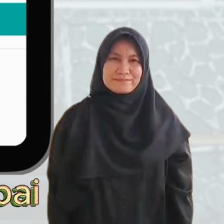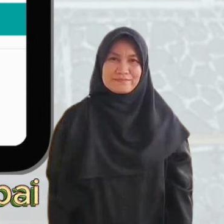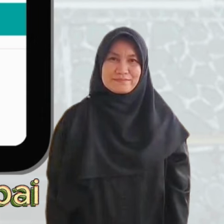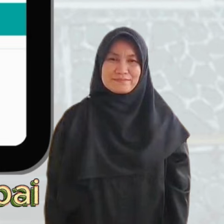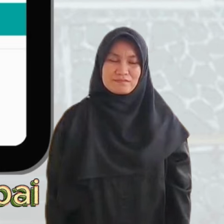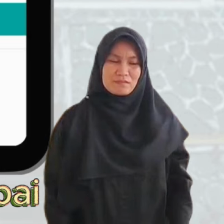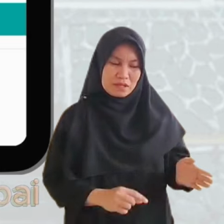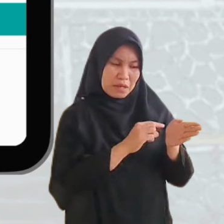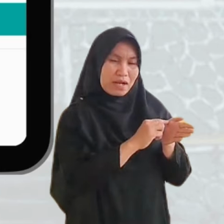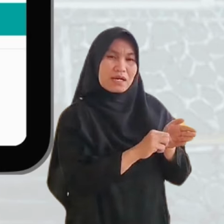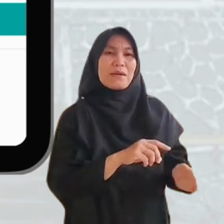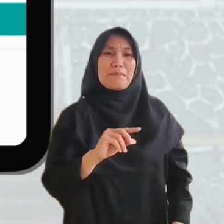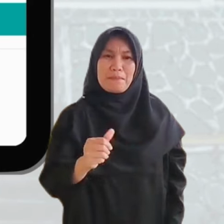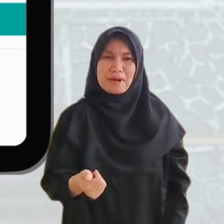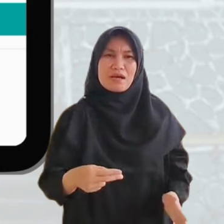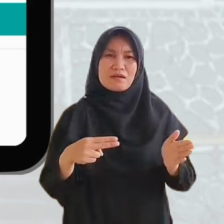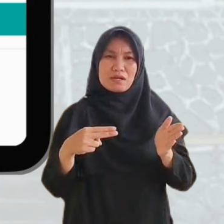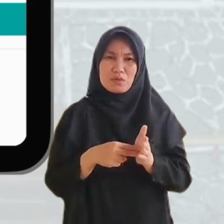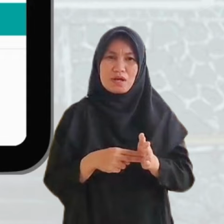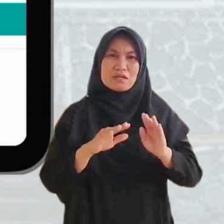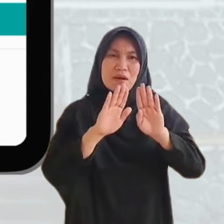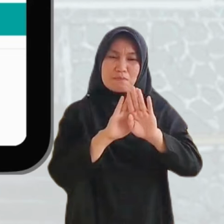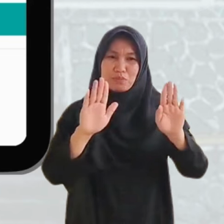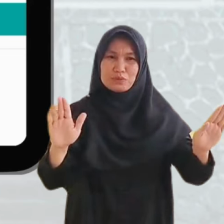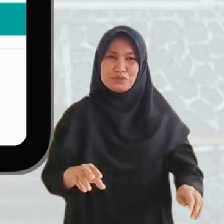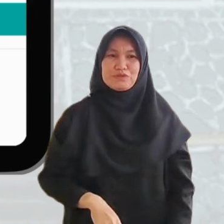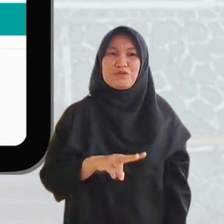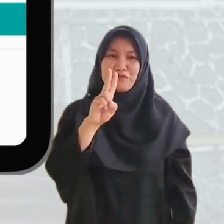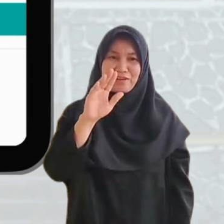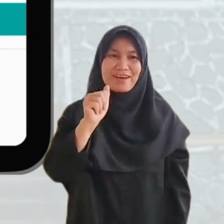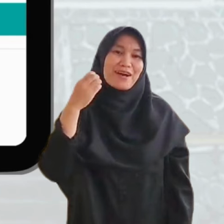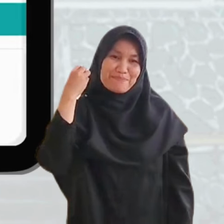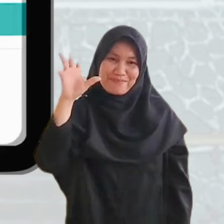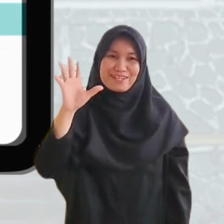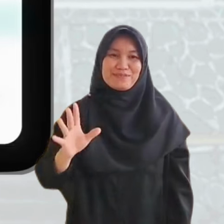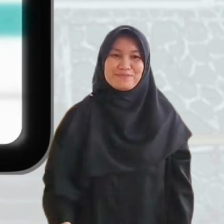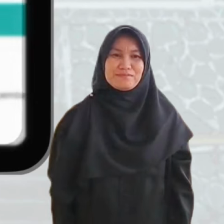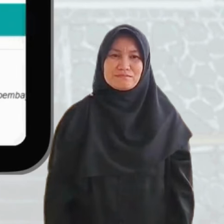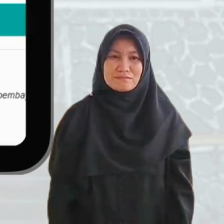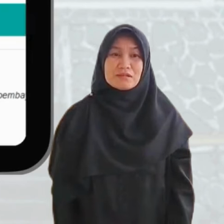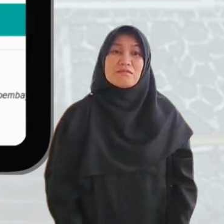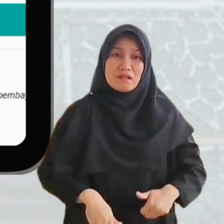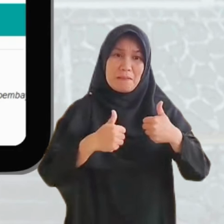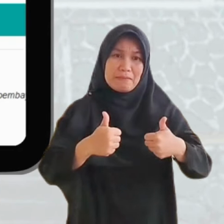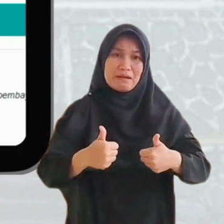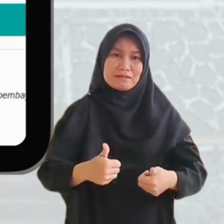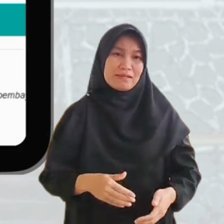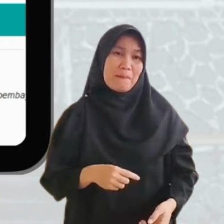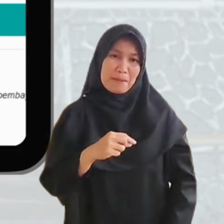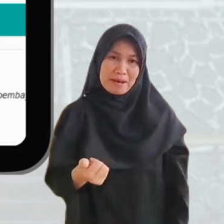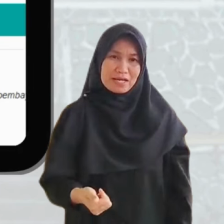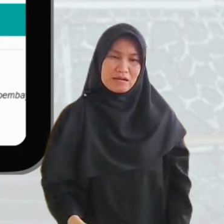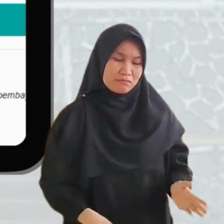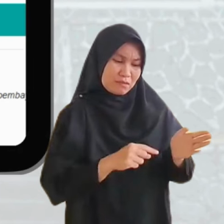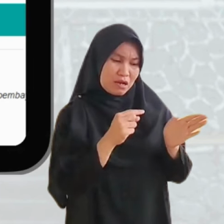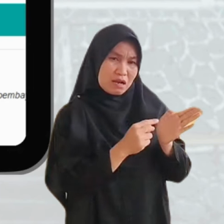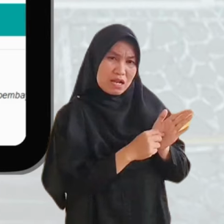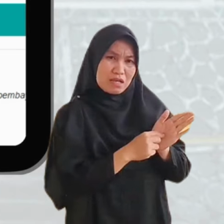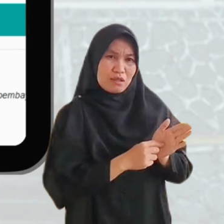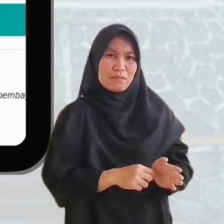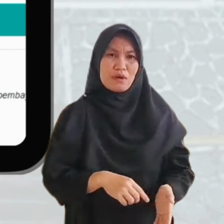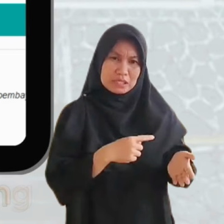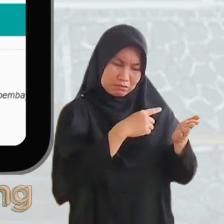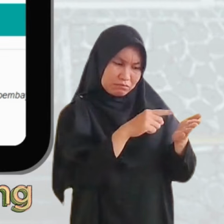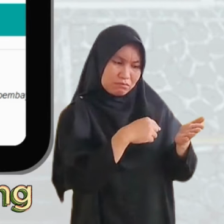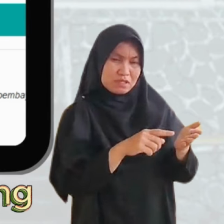pembayaran Anda telah mencapai batas pembayaran lebih dari 24 jam, maka klik tombol pembayaran kembali, atau generate